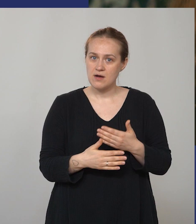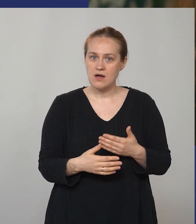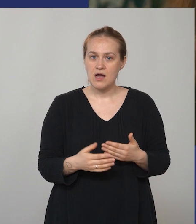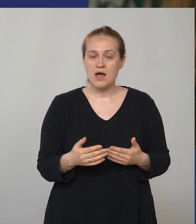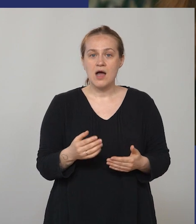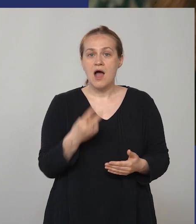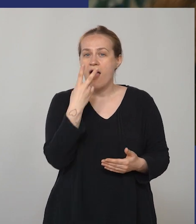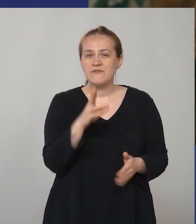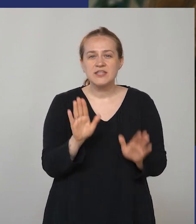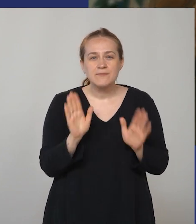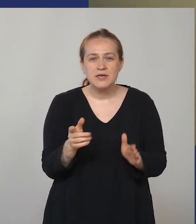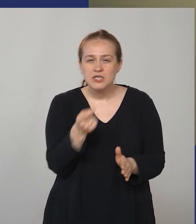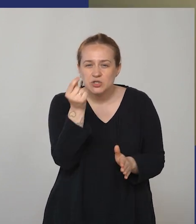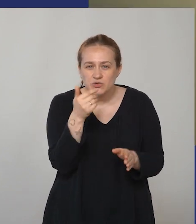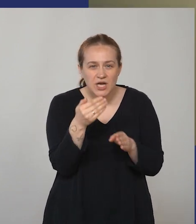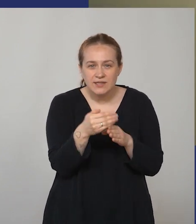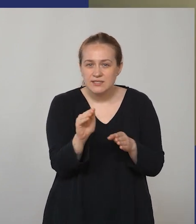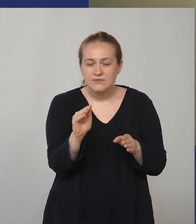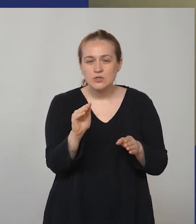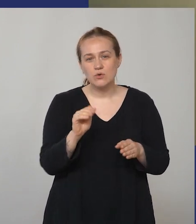лишь случайное звено.